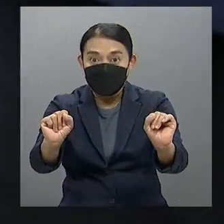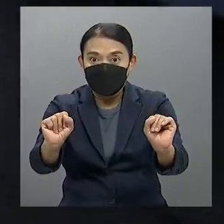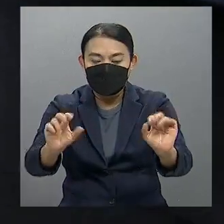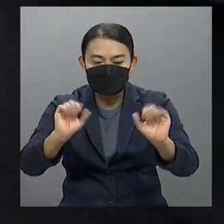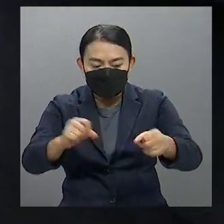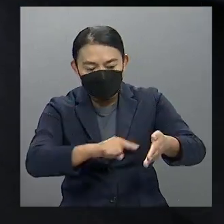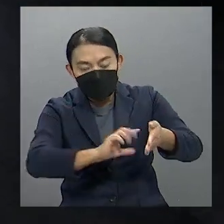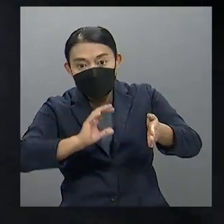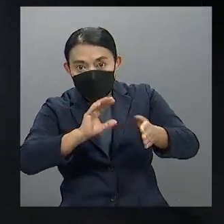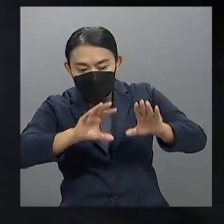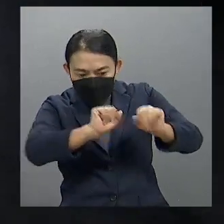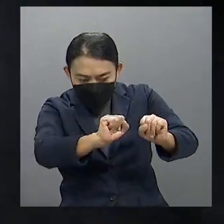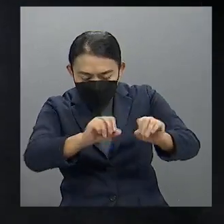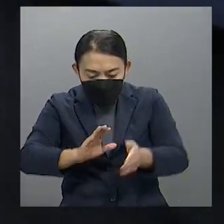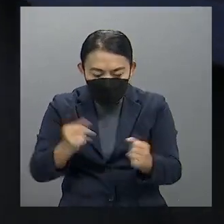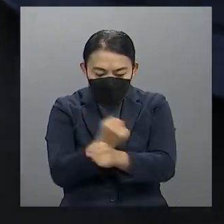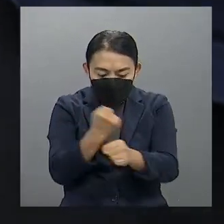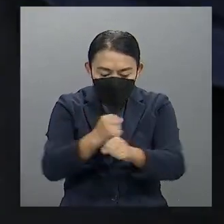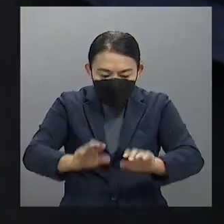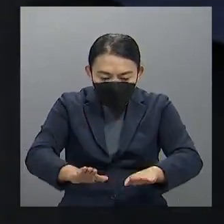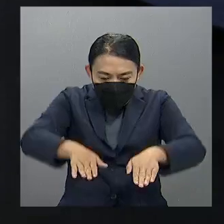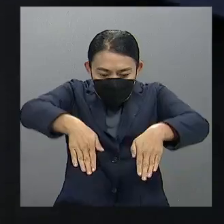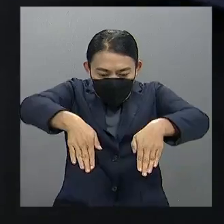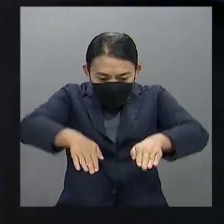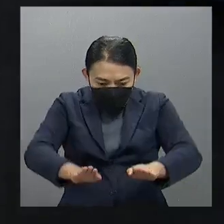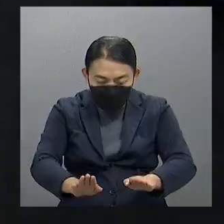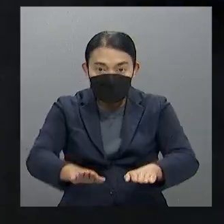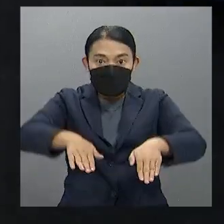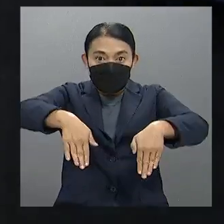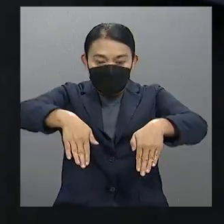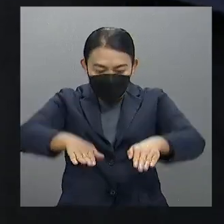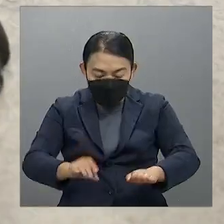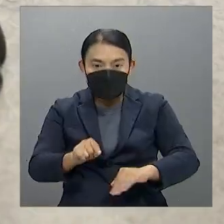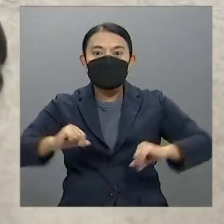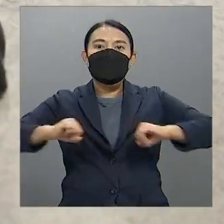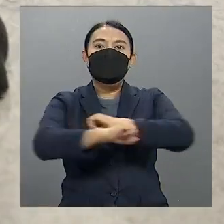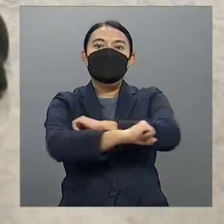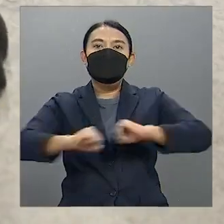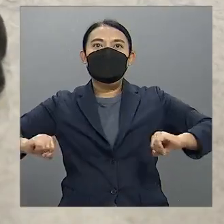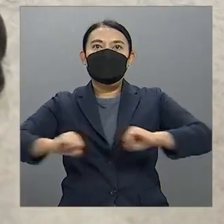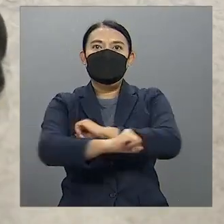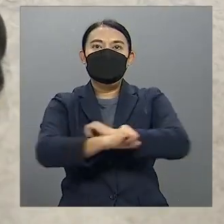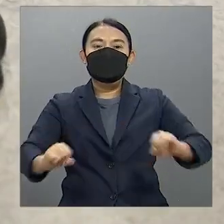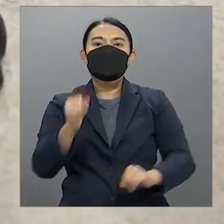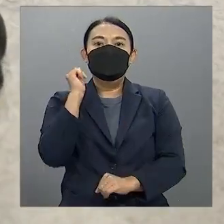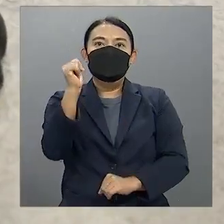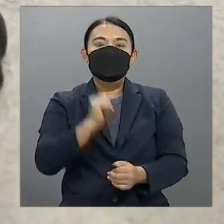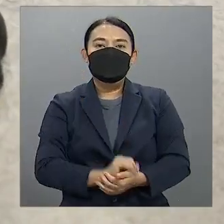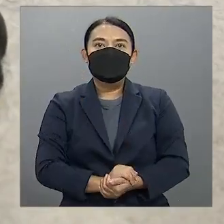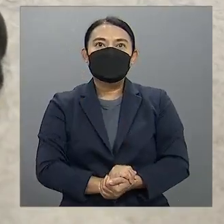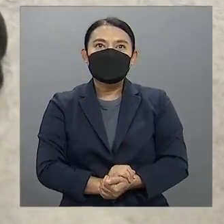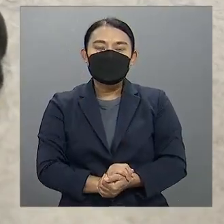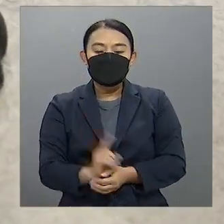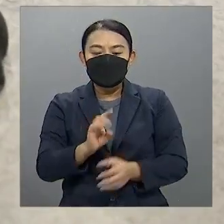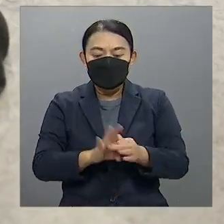อยๆทำค่ะการขยิบเท้าเนี่ยนับว่าเป็นการออกกำลังกายแบบมีแรงต้านอย่างหนึ่งเพราะว่าเวลาที่เราขยิบใช่ไหมคะเราก็ต้องยกน้ำหนักตั